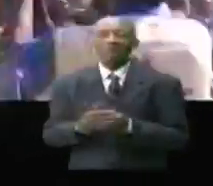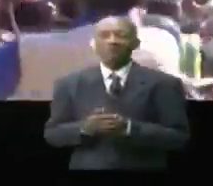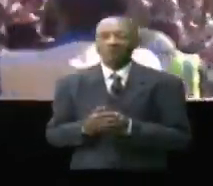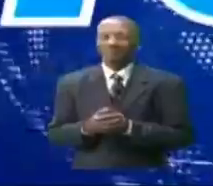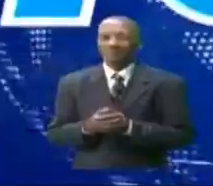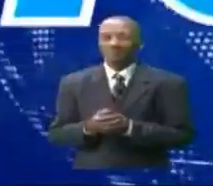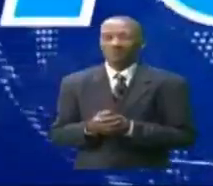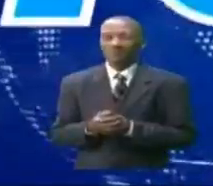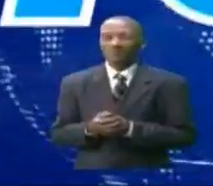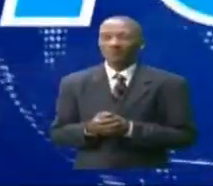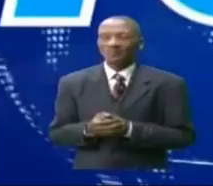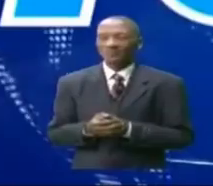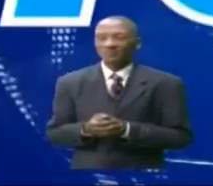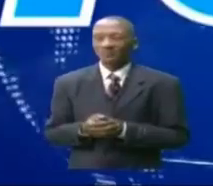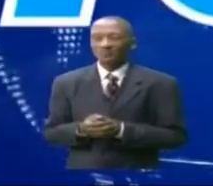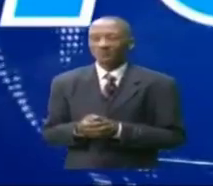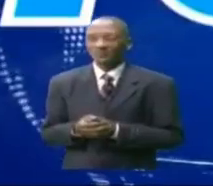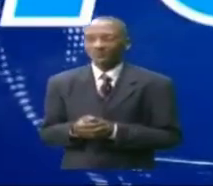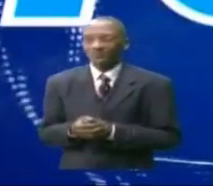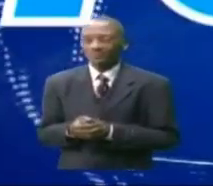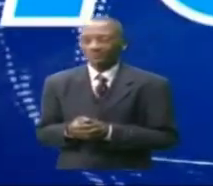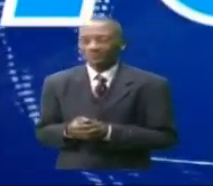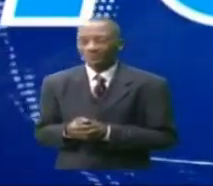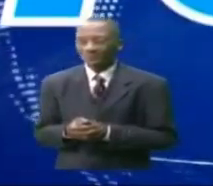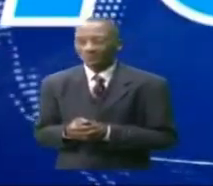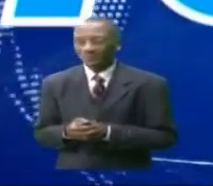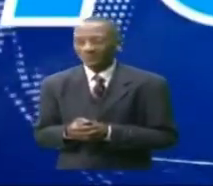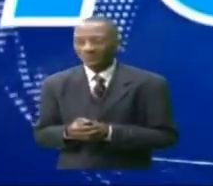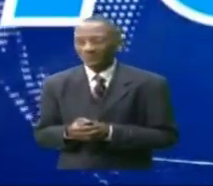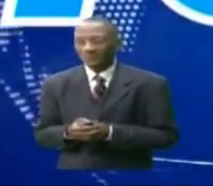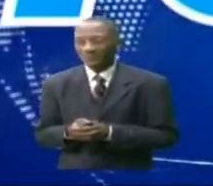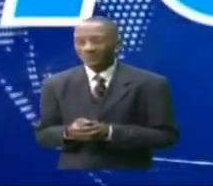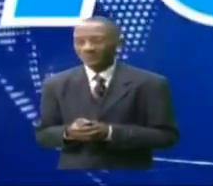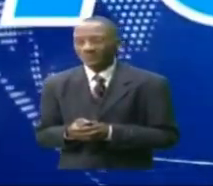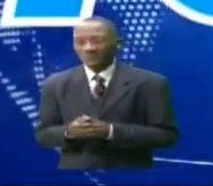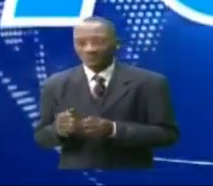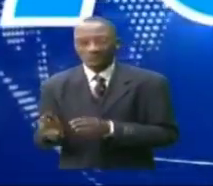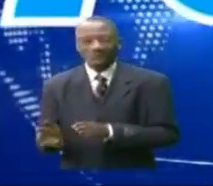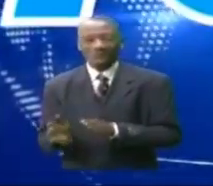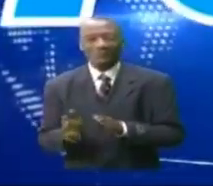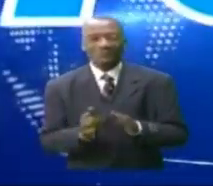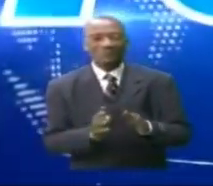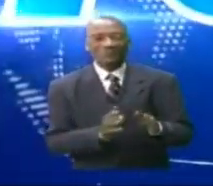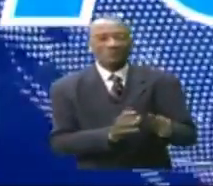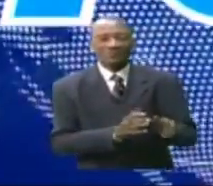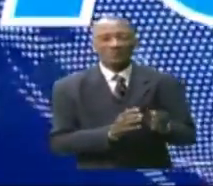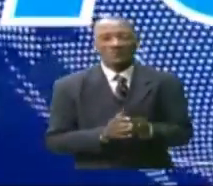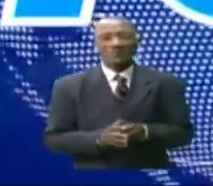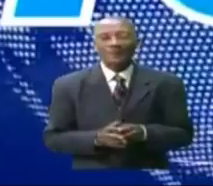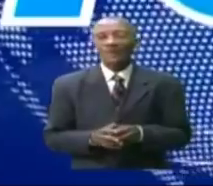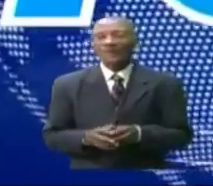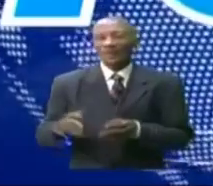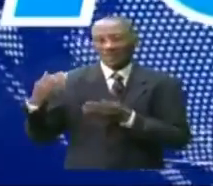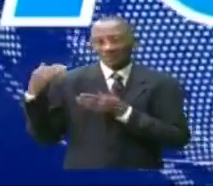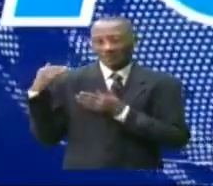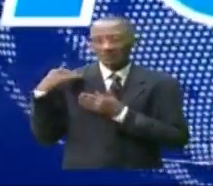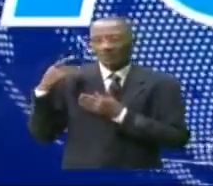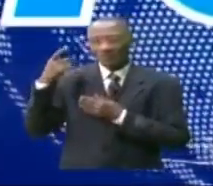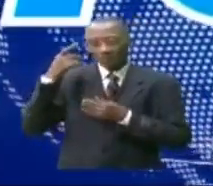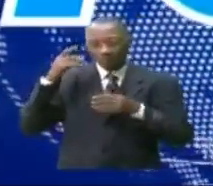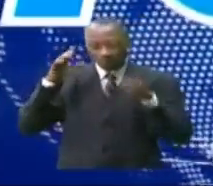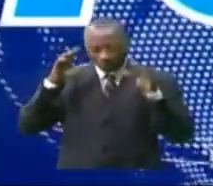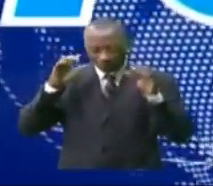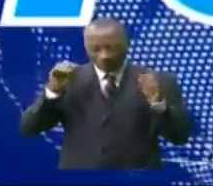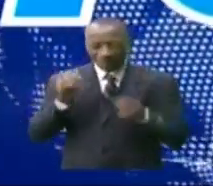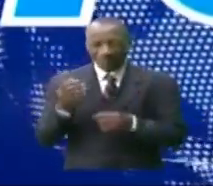République. La réélection du chef de l'État à la tête du pays préoccupe le jeune de différentes communes de la capitale.